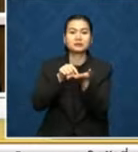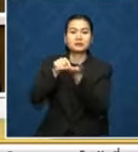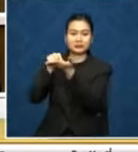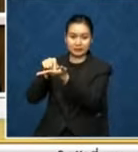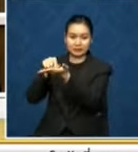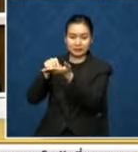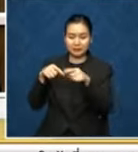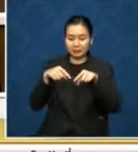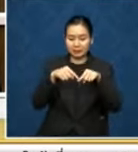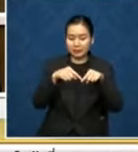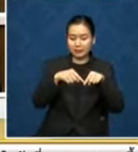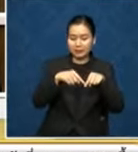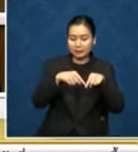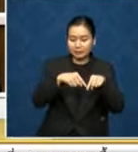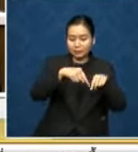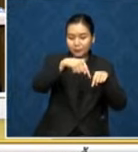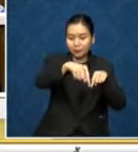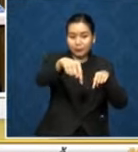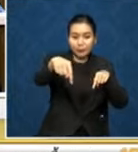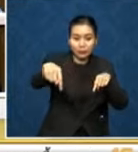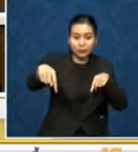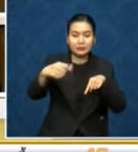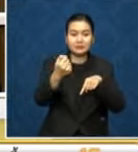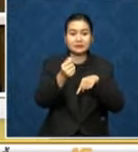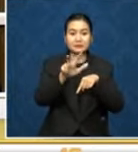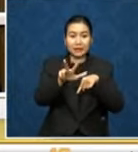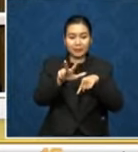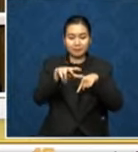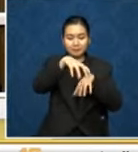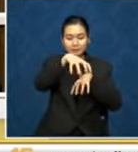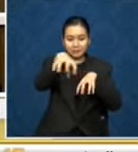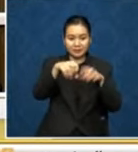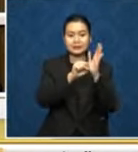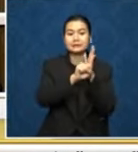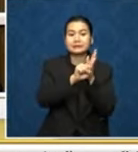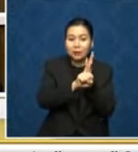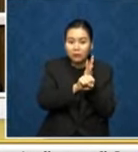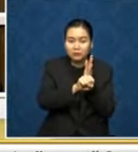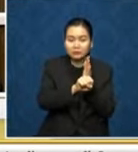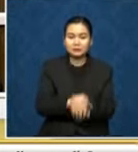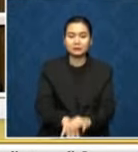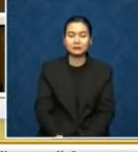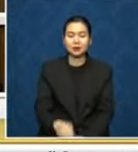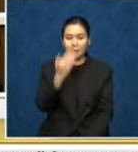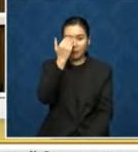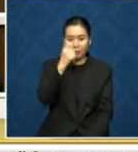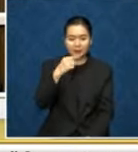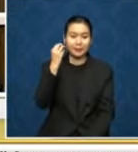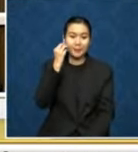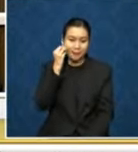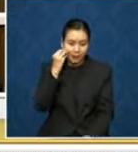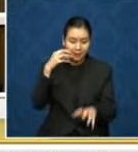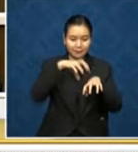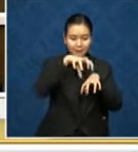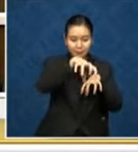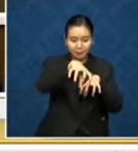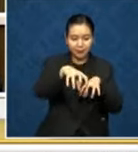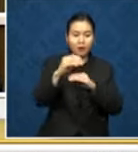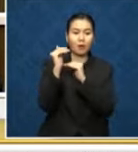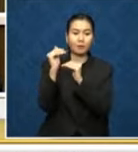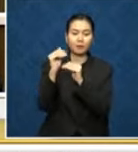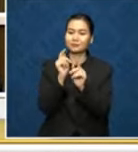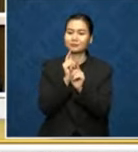ขยายเขต13สายทางในพื้นที่ตำบลปทุมวาปีนะครับซึ่งในรายละเอียดครัวเรือนข้อกำหนดต่างๆเนี่ยถูก